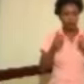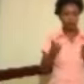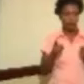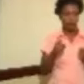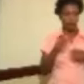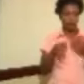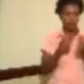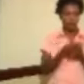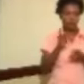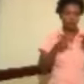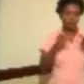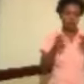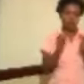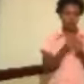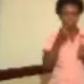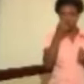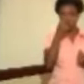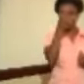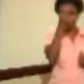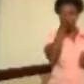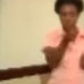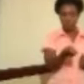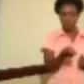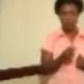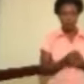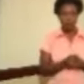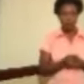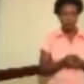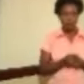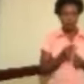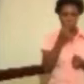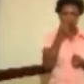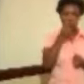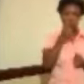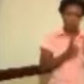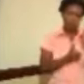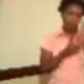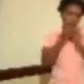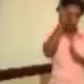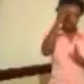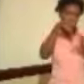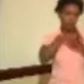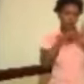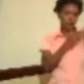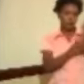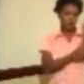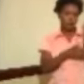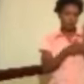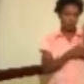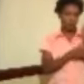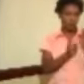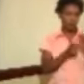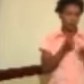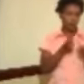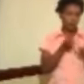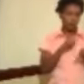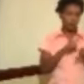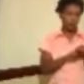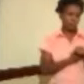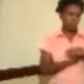pour le tout avec vision que nous gagnons pour le développement du pays. Tout d'abord, nous avons peut-être taquiné